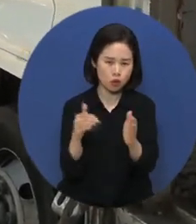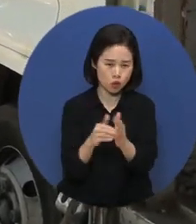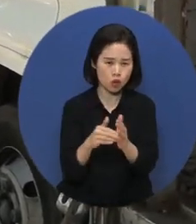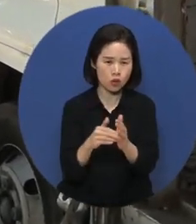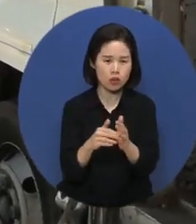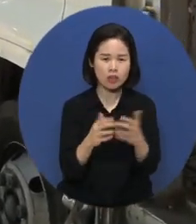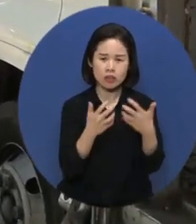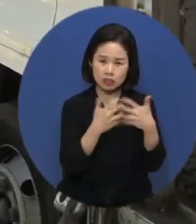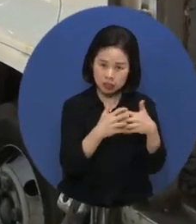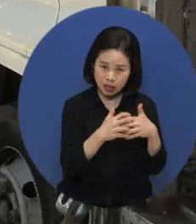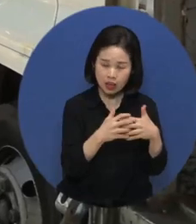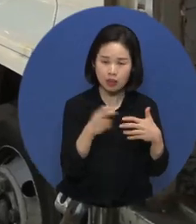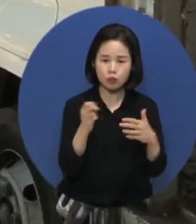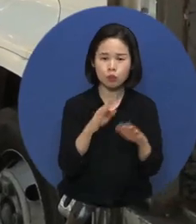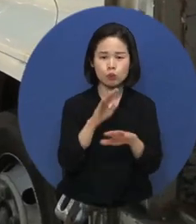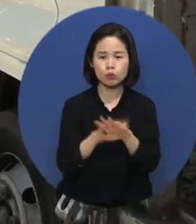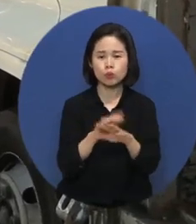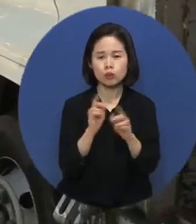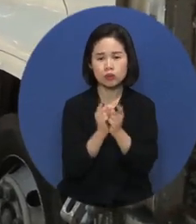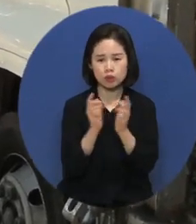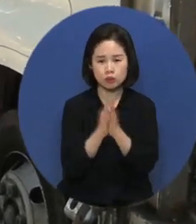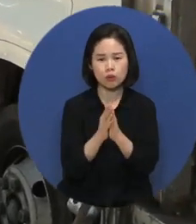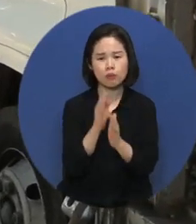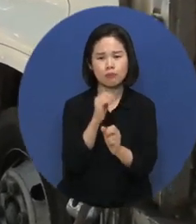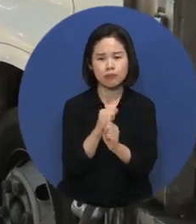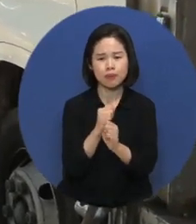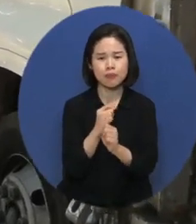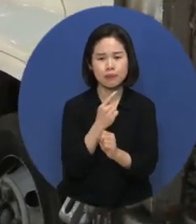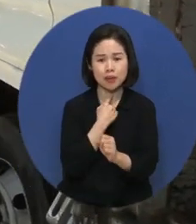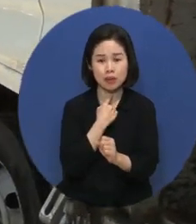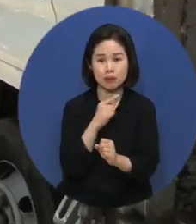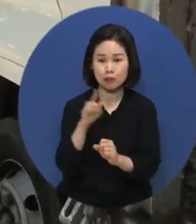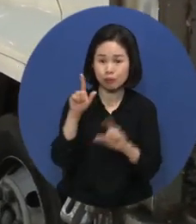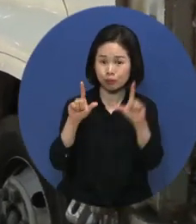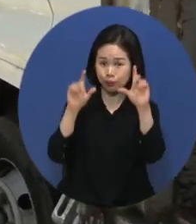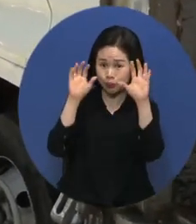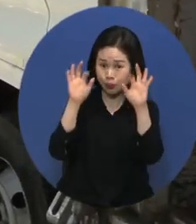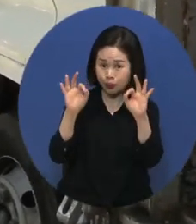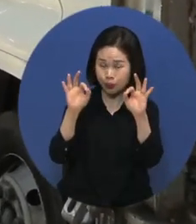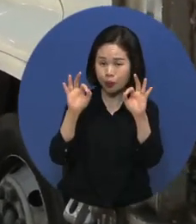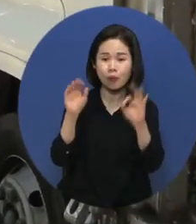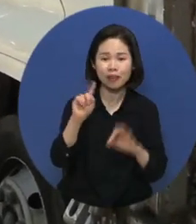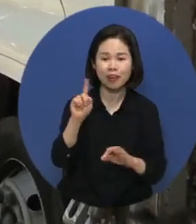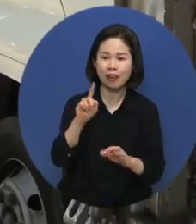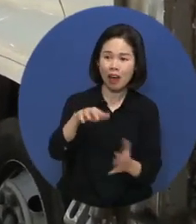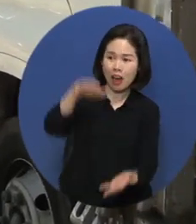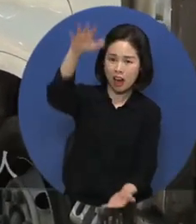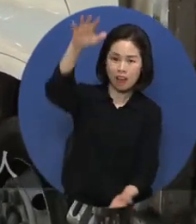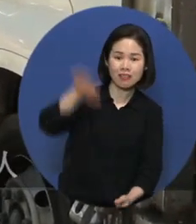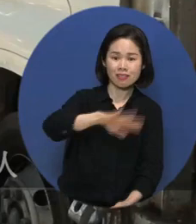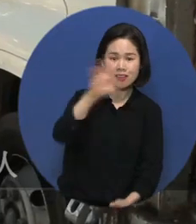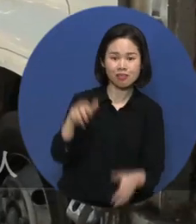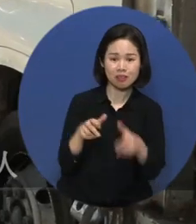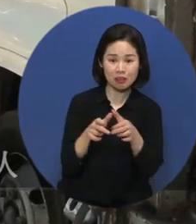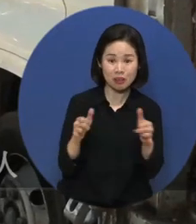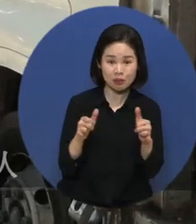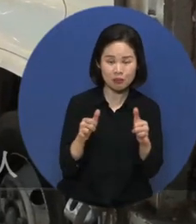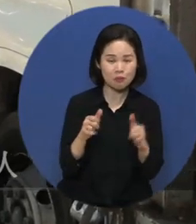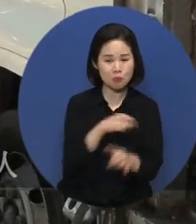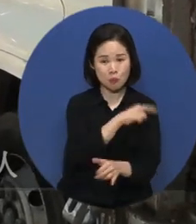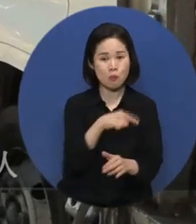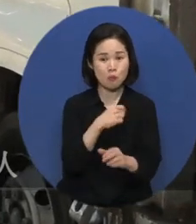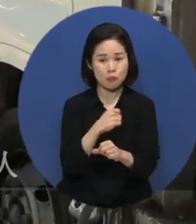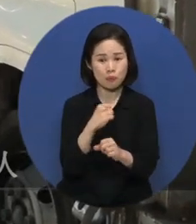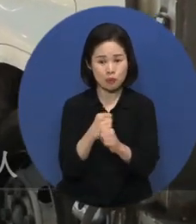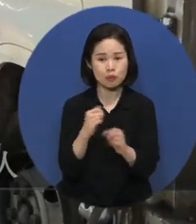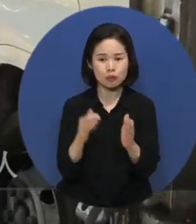예. 만드시고 수작업으로도 만드셨는데 예. 오시니까 어떠세요? 이 되게 많은 걸 만드셨는데. 아, 많이들